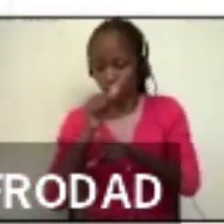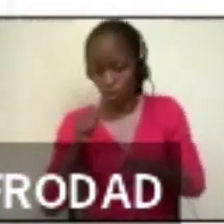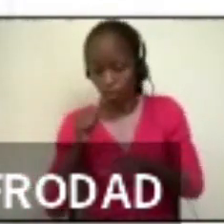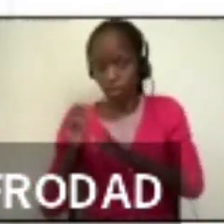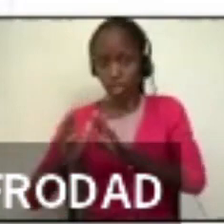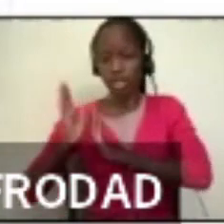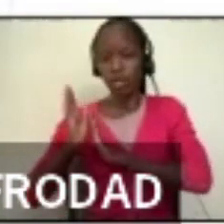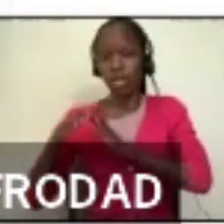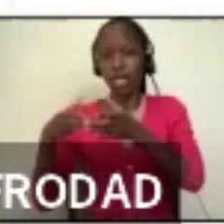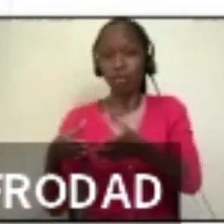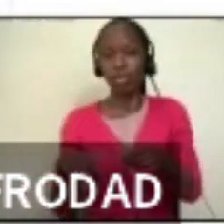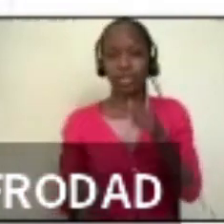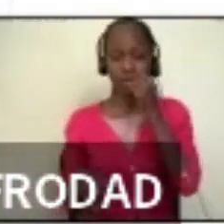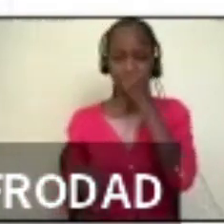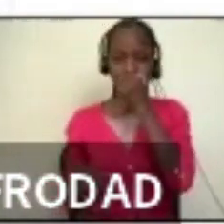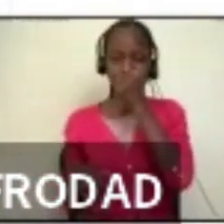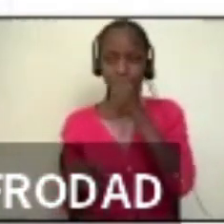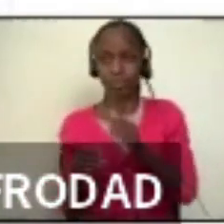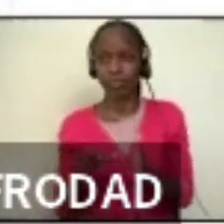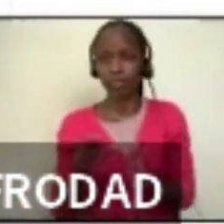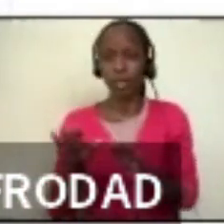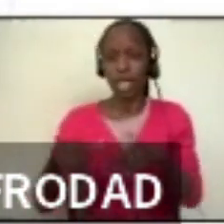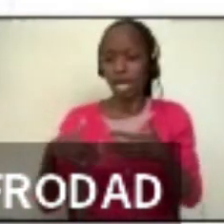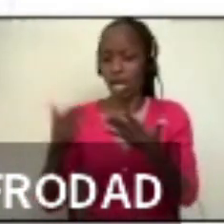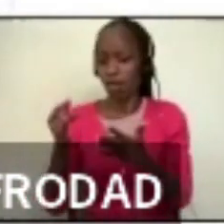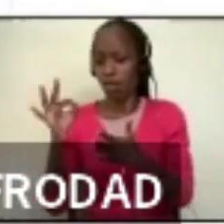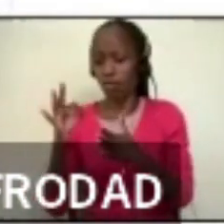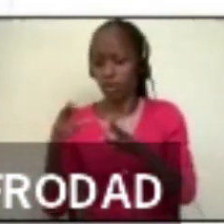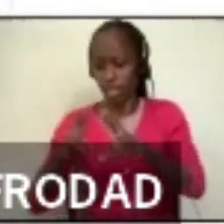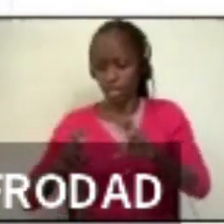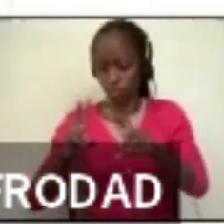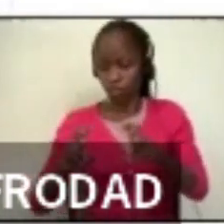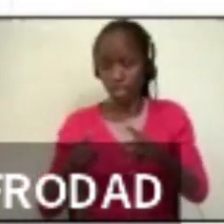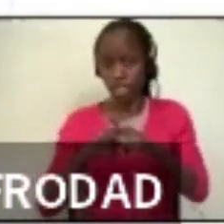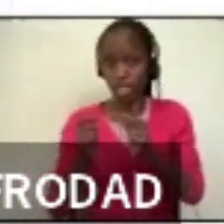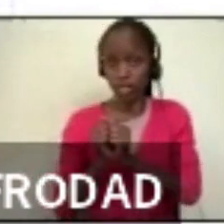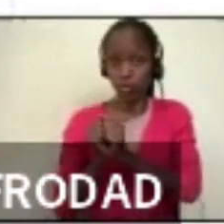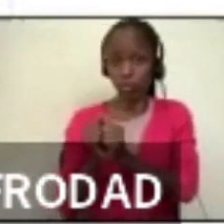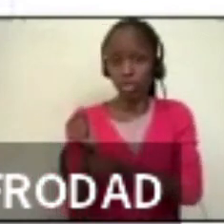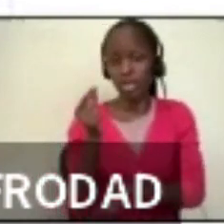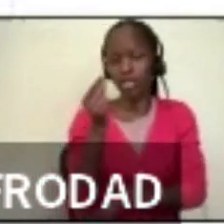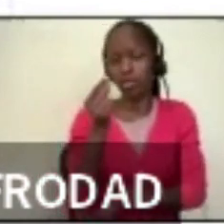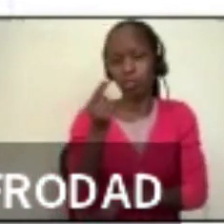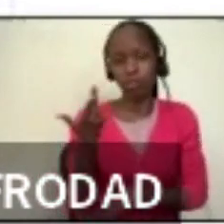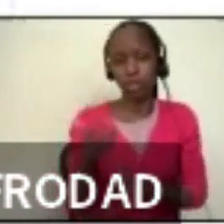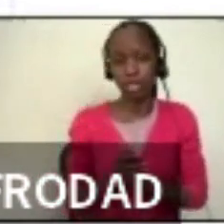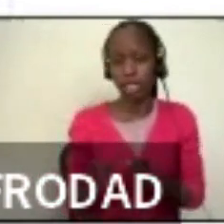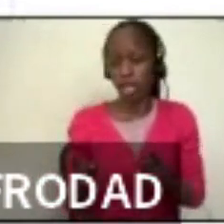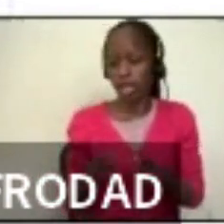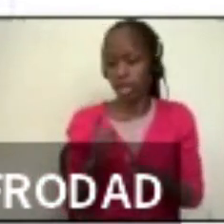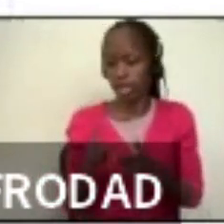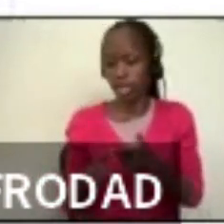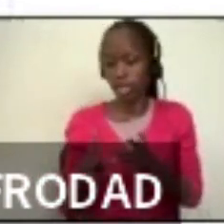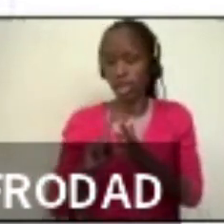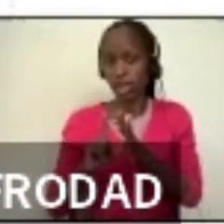Donc, le comment d'une investigation commence par un petit bout. Ensuite, on a la recherche